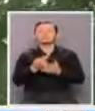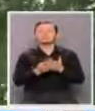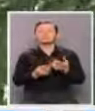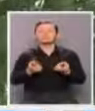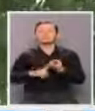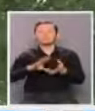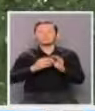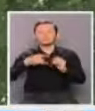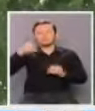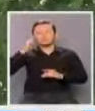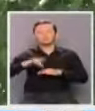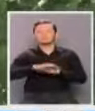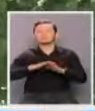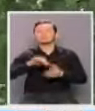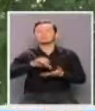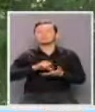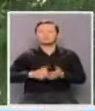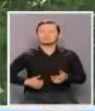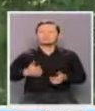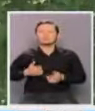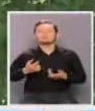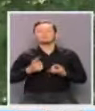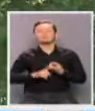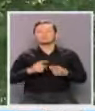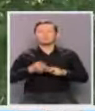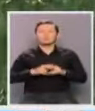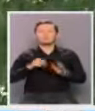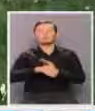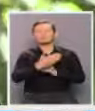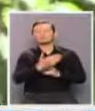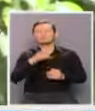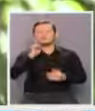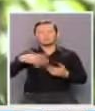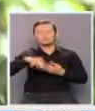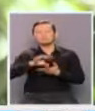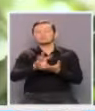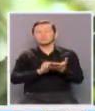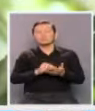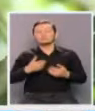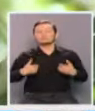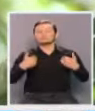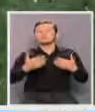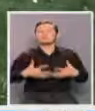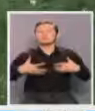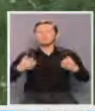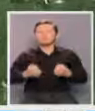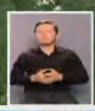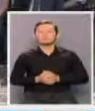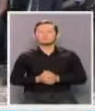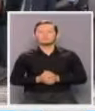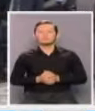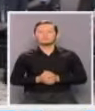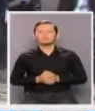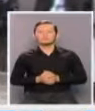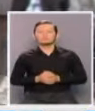культурное развитие нашего села. Мы гордимся им. Он является примером для молодежи. Желаем ему крепкого здоровья.